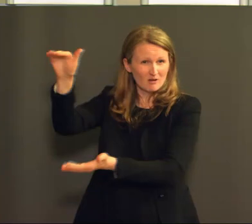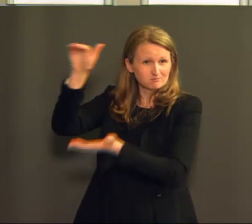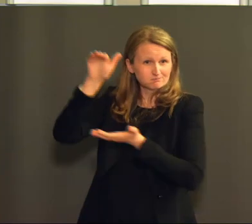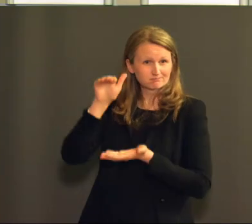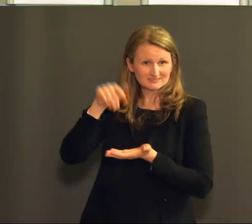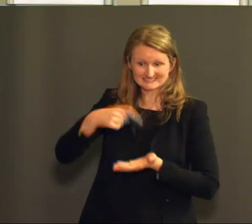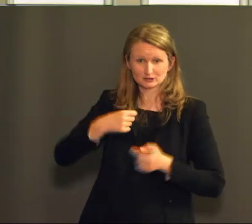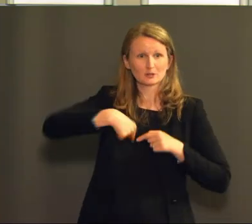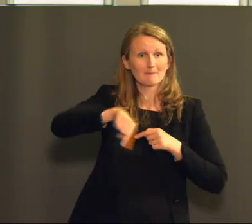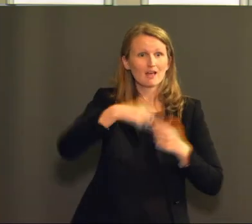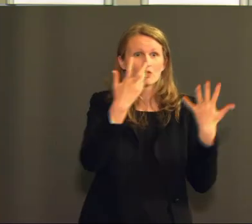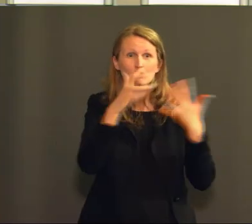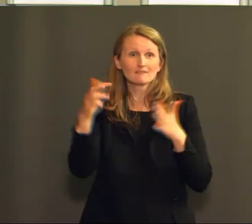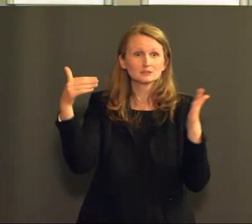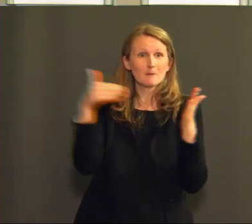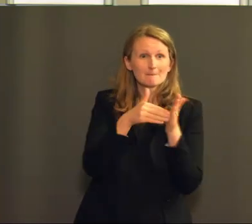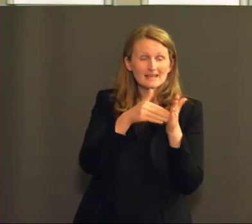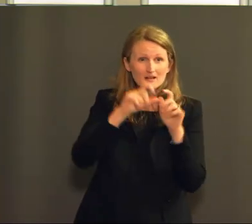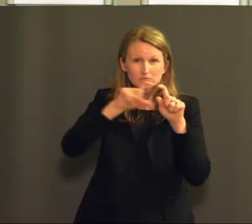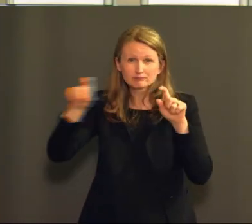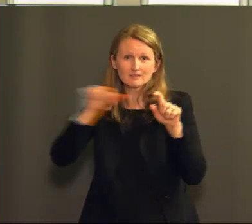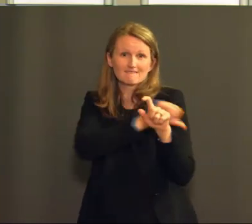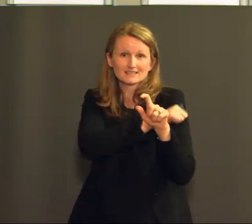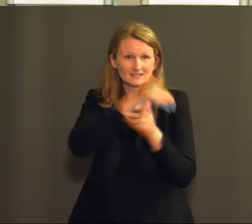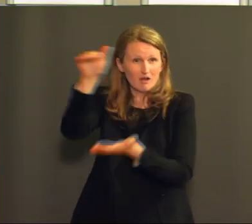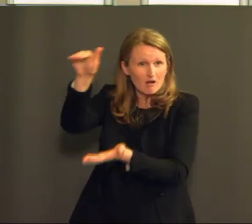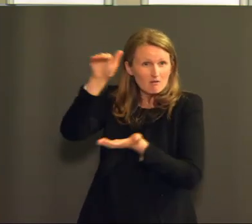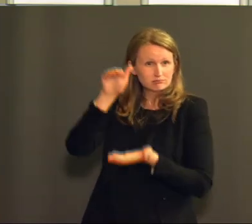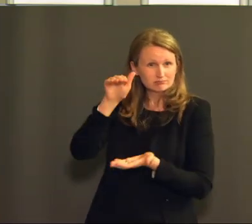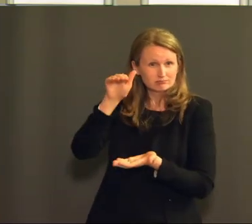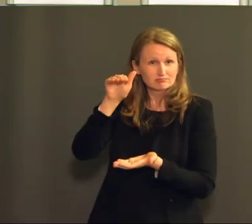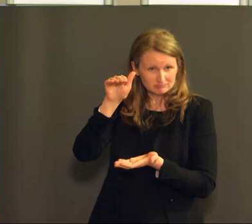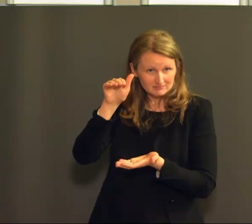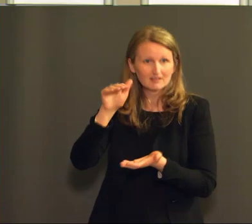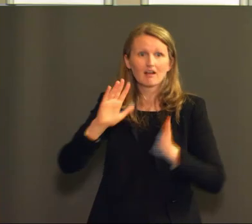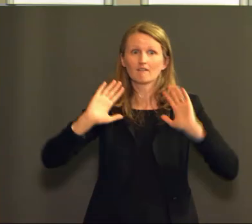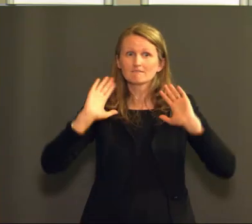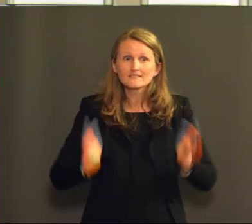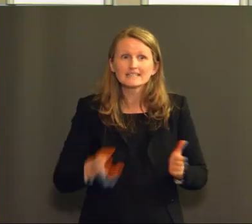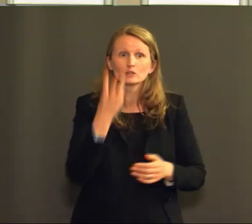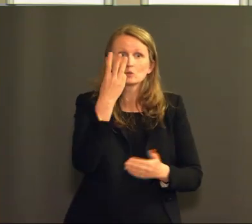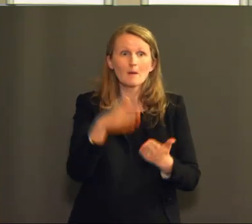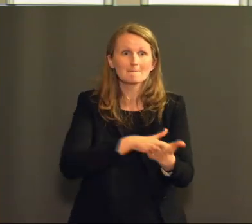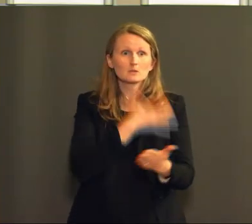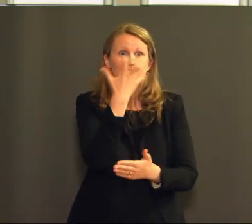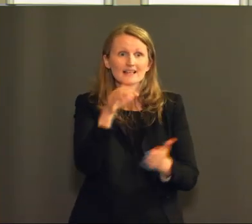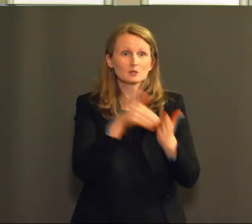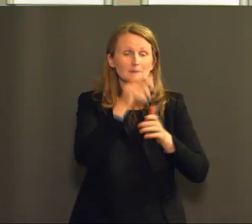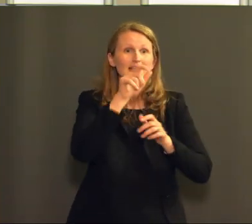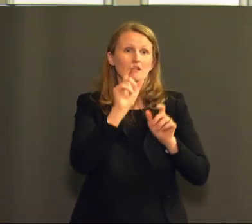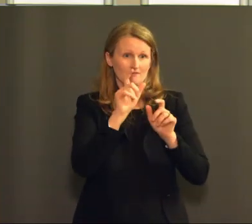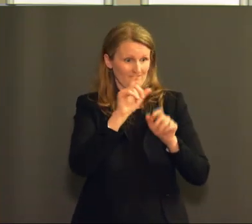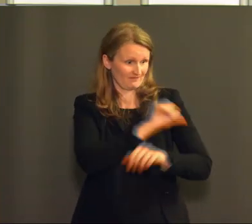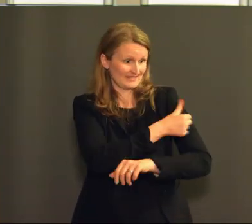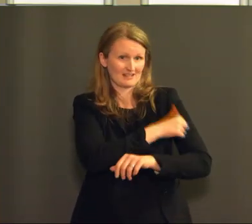Entre-temps, plus de 3 500 000 vaccins ont été administrés et nous avons atteint une couverture vaccinale de